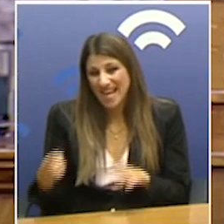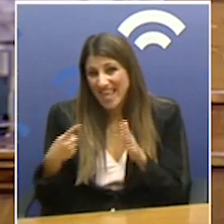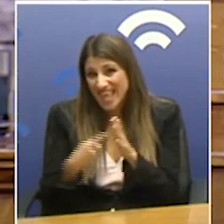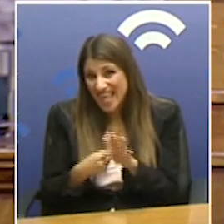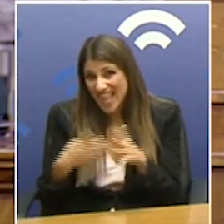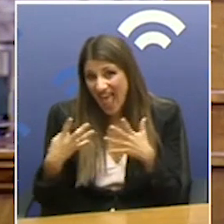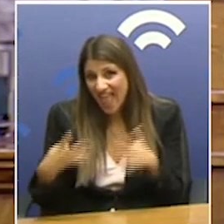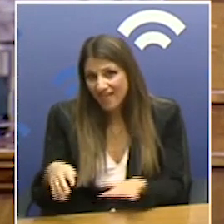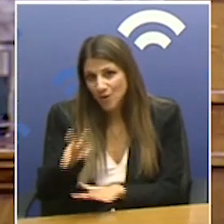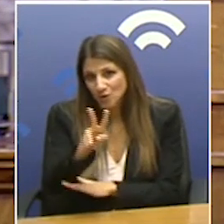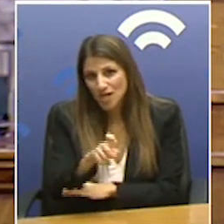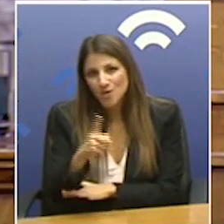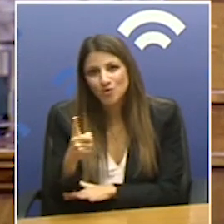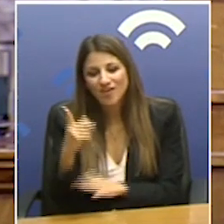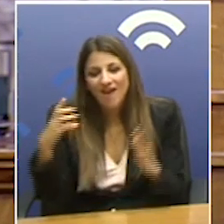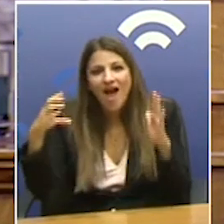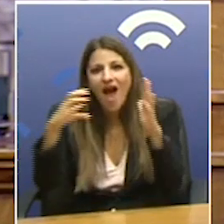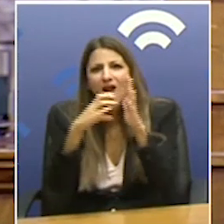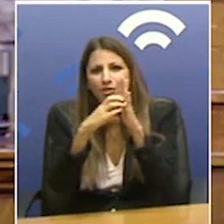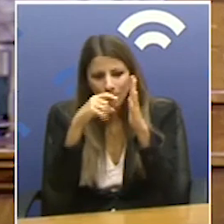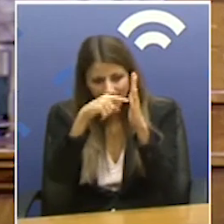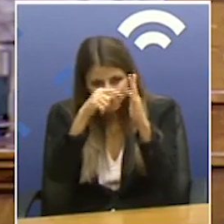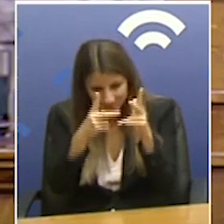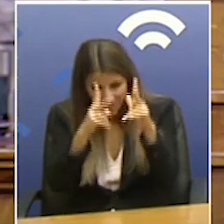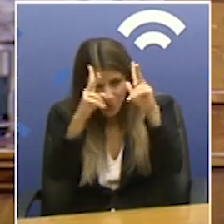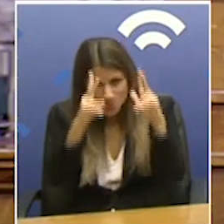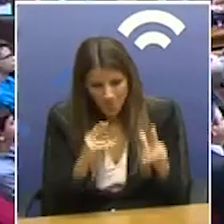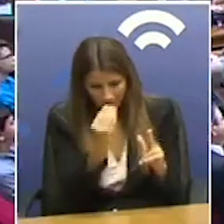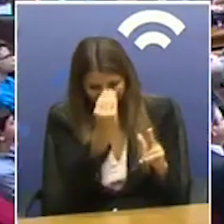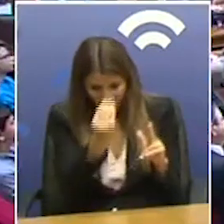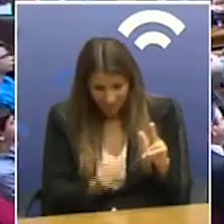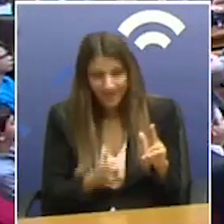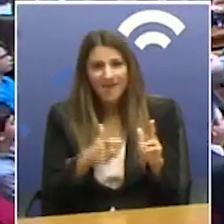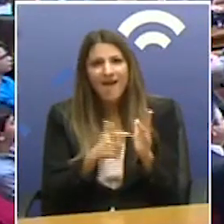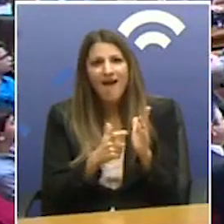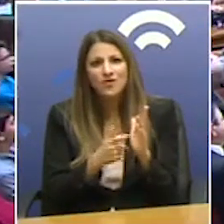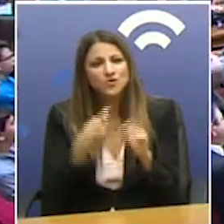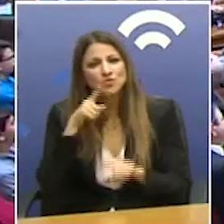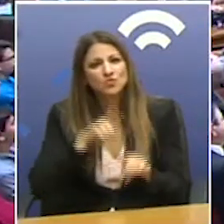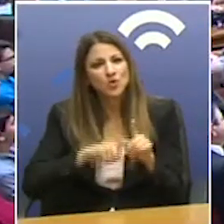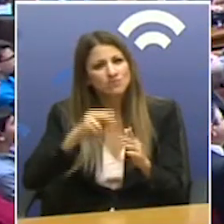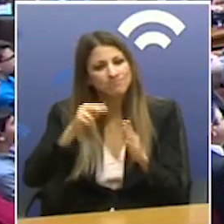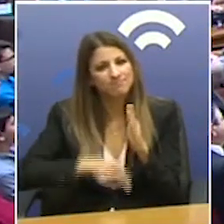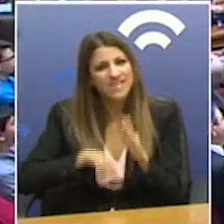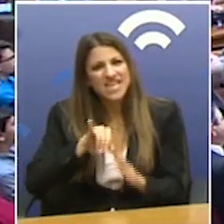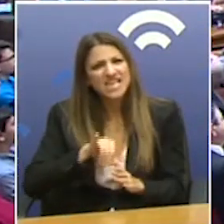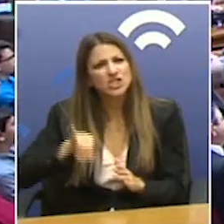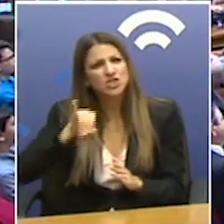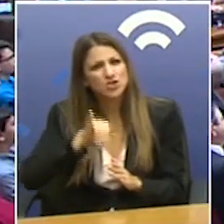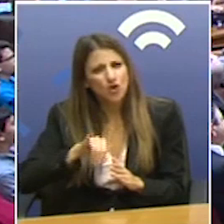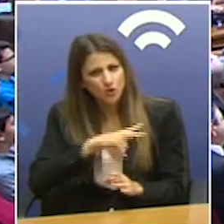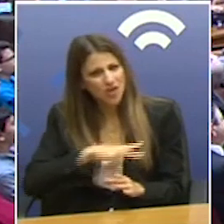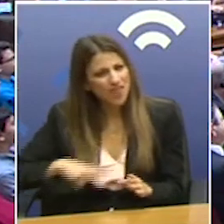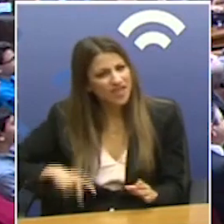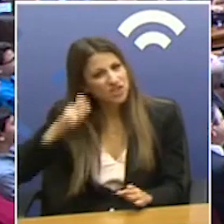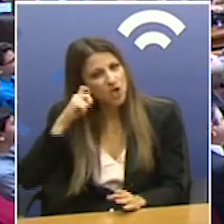1921 το άρθρο με την υπογραφή Άριελ, που δεν ήταν άλλος από τον ιστορικό και αργότερο ακαδημαϊκό Δημήτριο